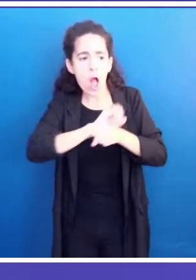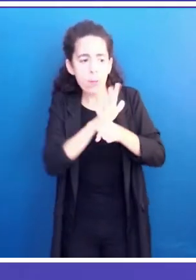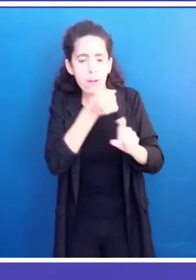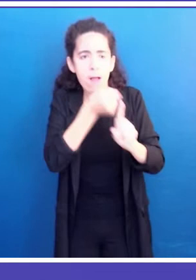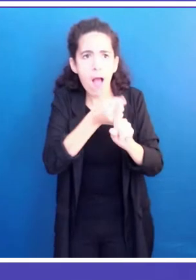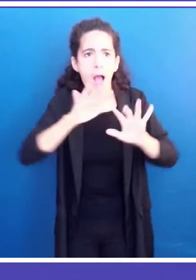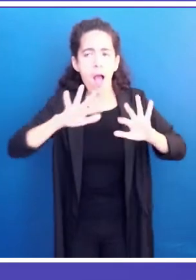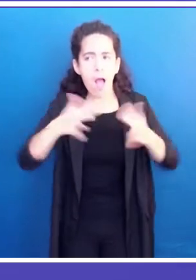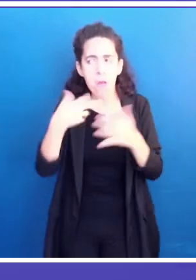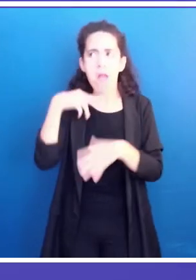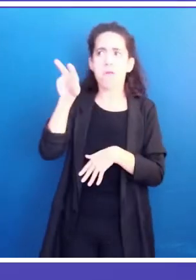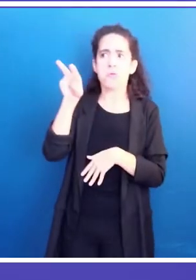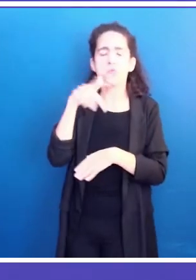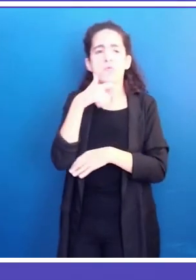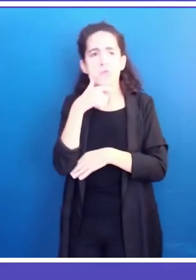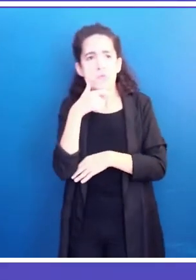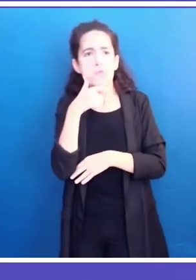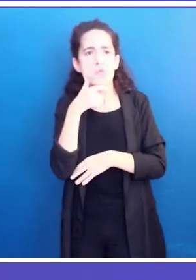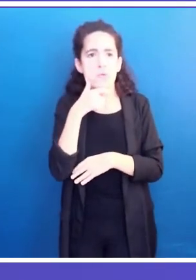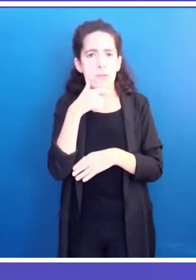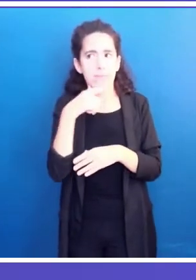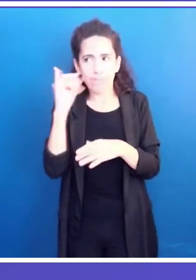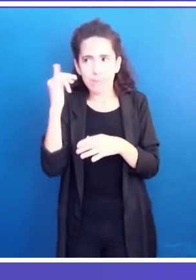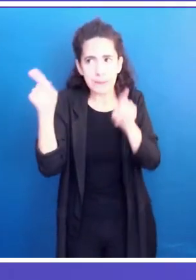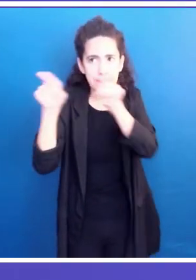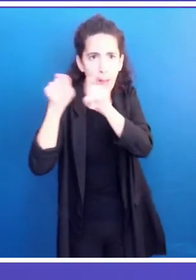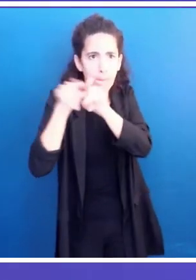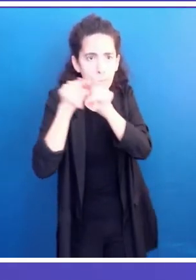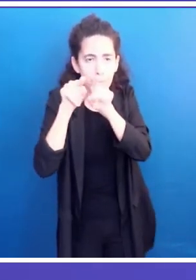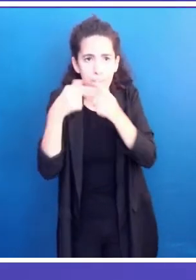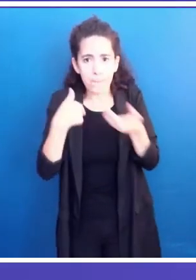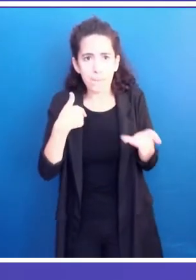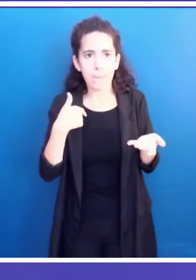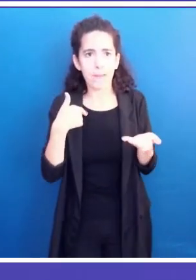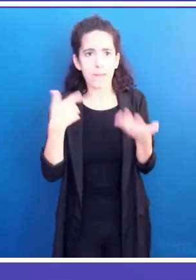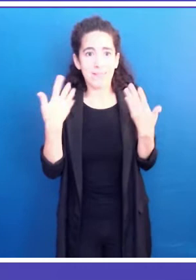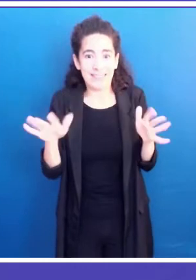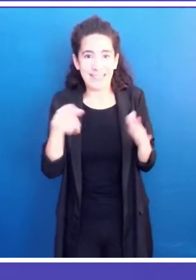مواجهة الأزمة. فهي أتت على ذكر تحديدا